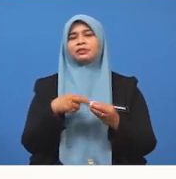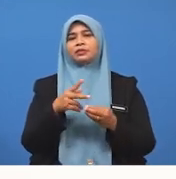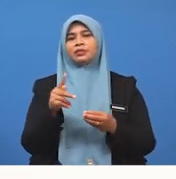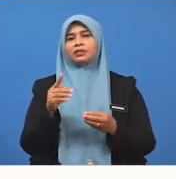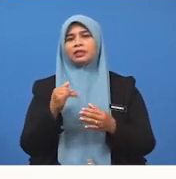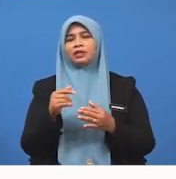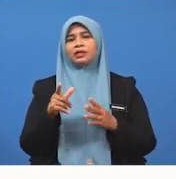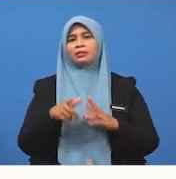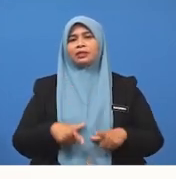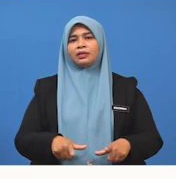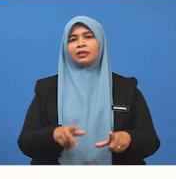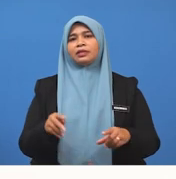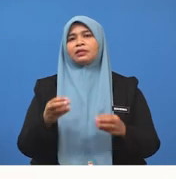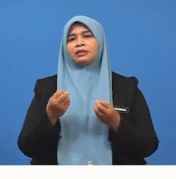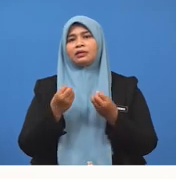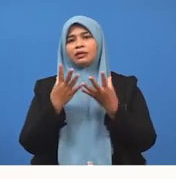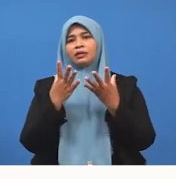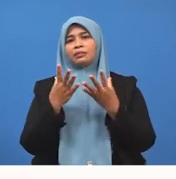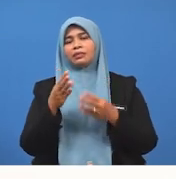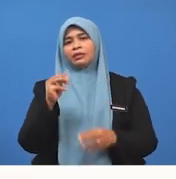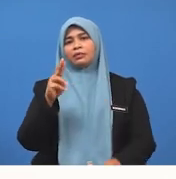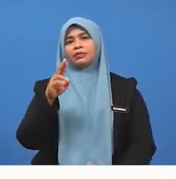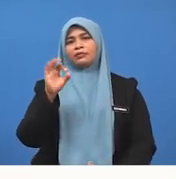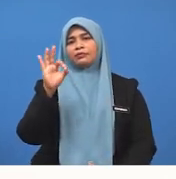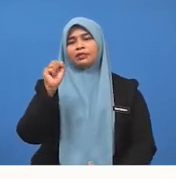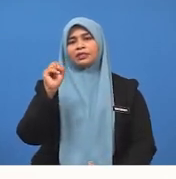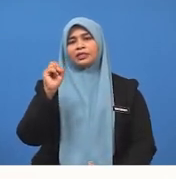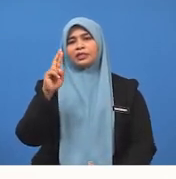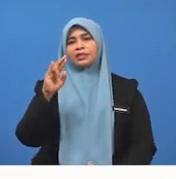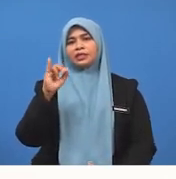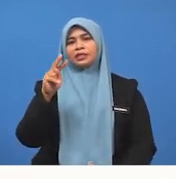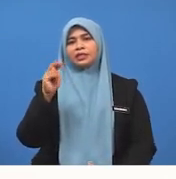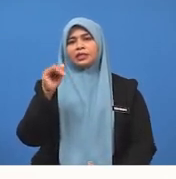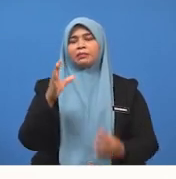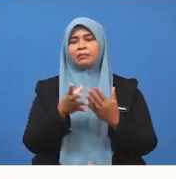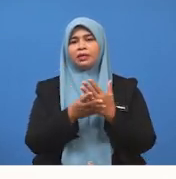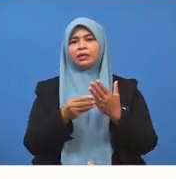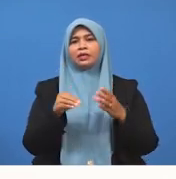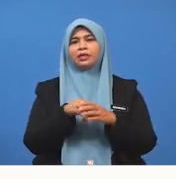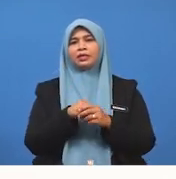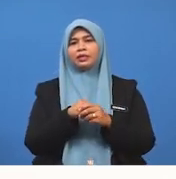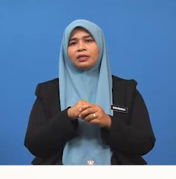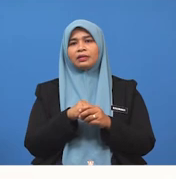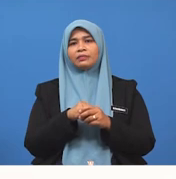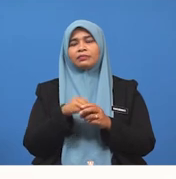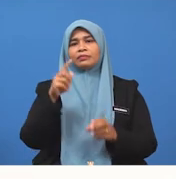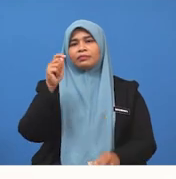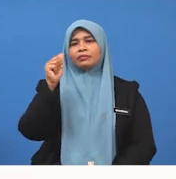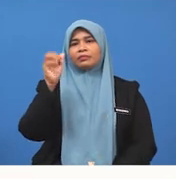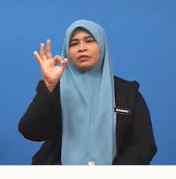ramai mufassirin yang Mahe dalam mentafsirkan al-quran kerana menepati